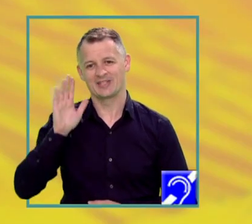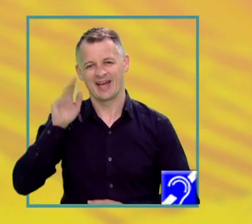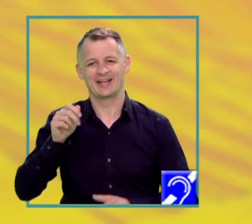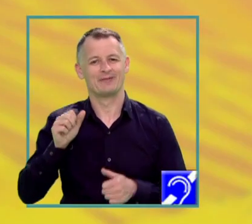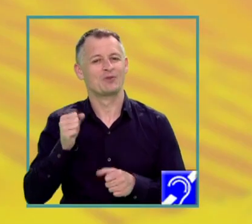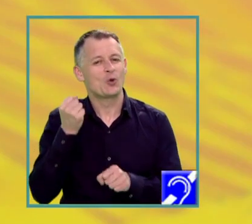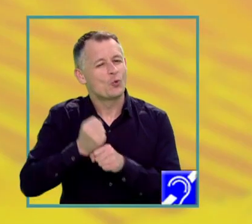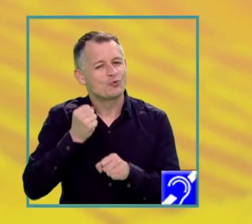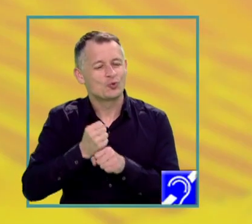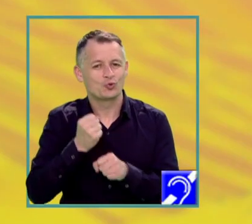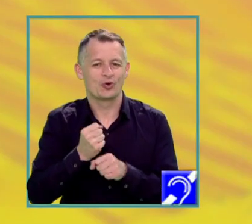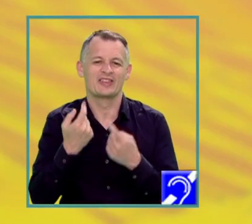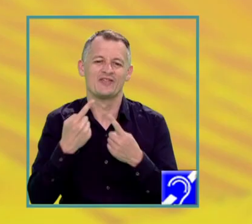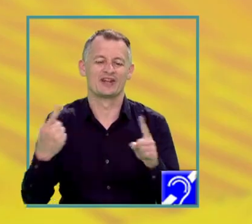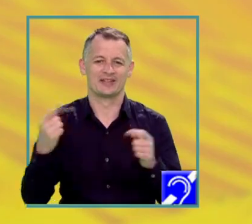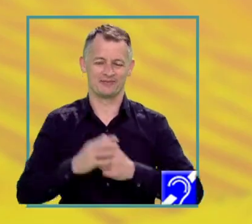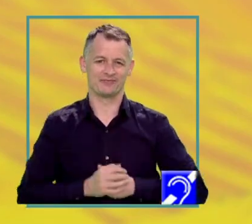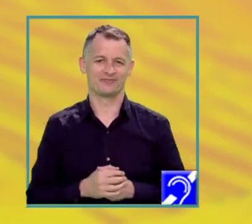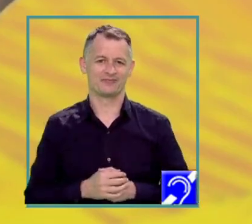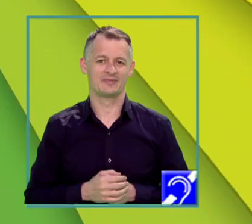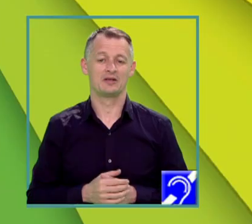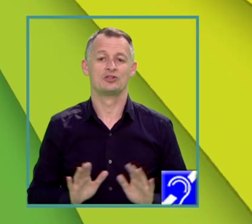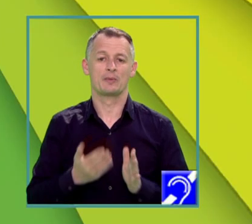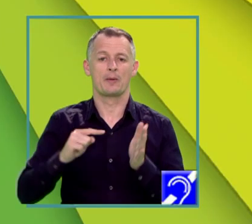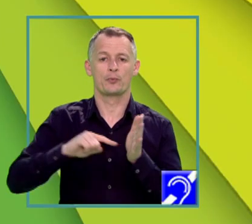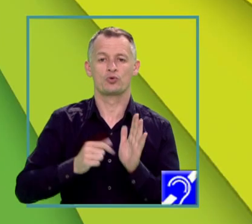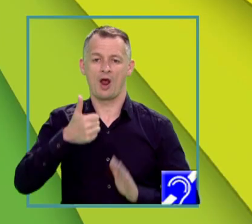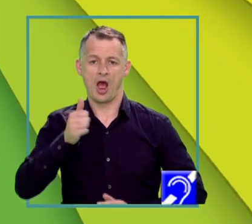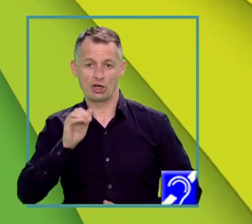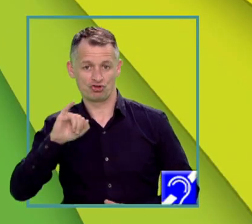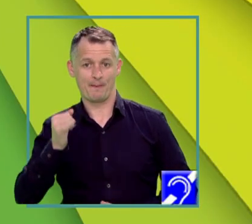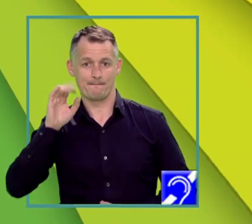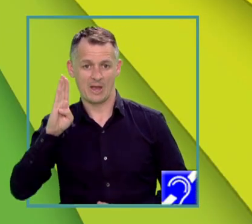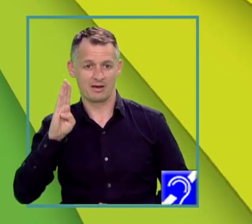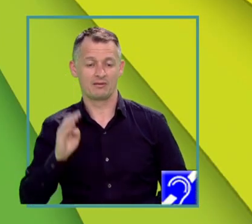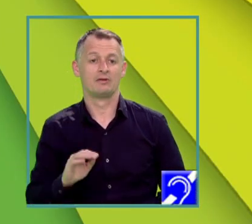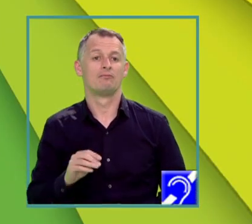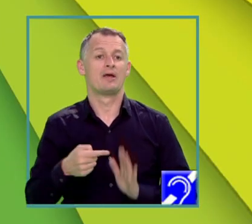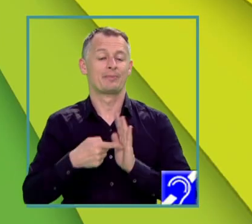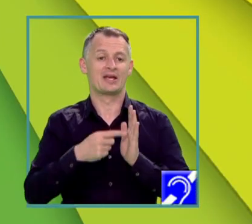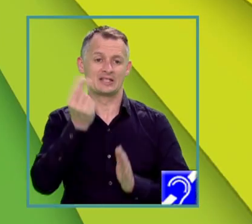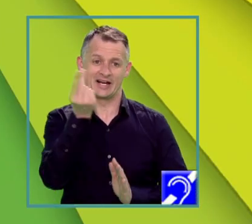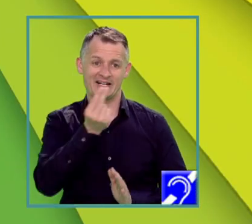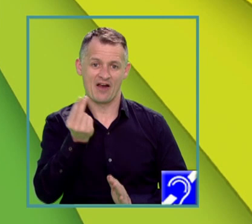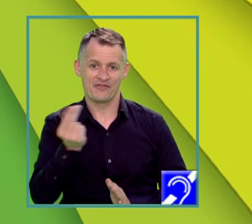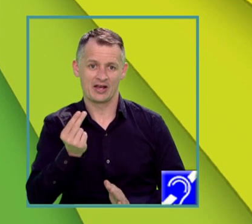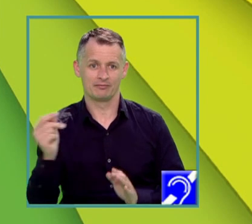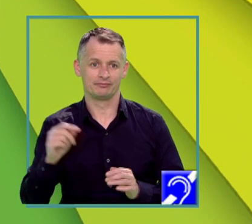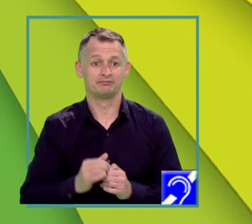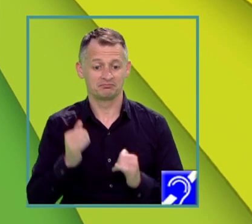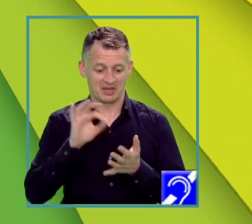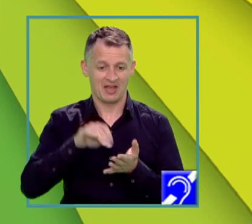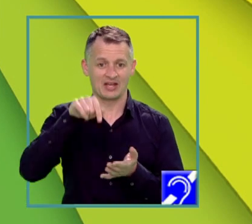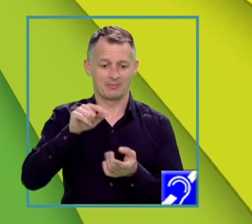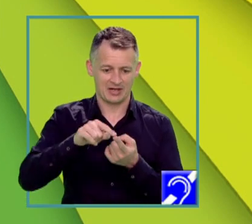și care pleacă pentru punctele a și b de la o reprezentare grafică de data aceasta avem